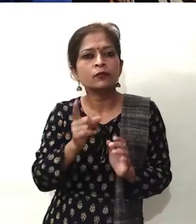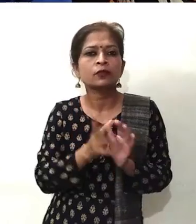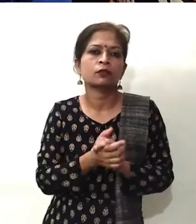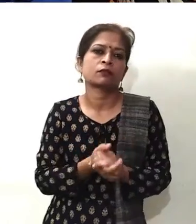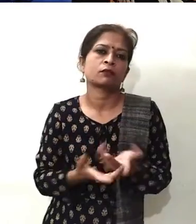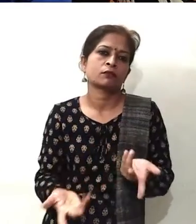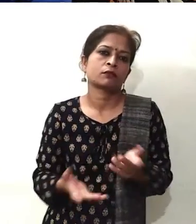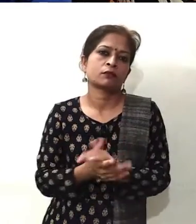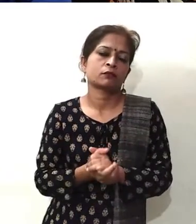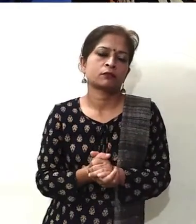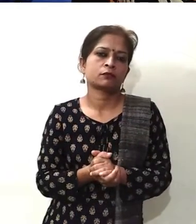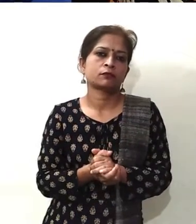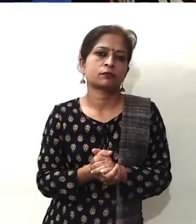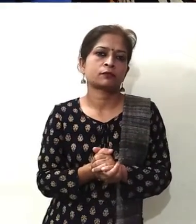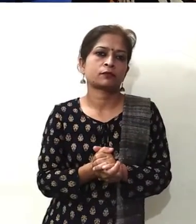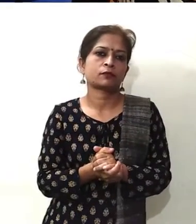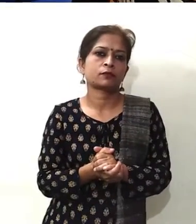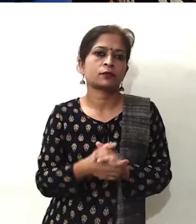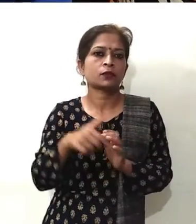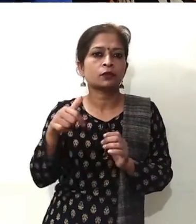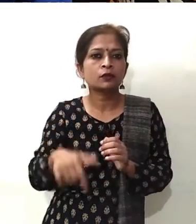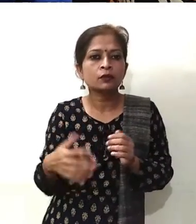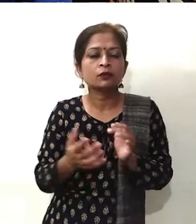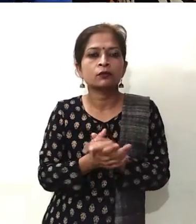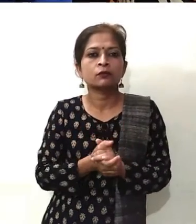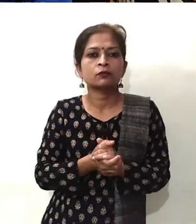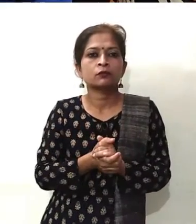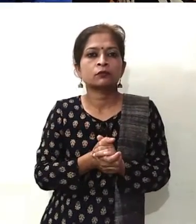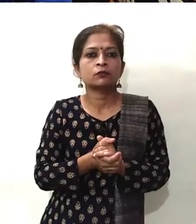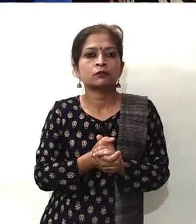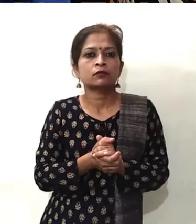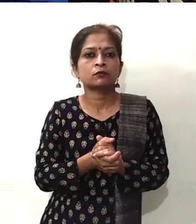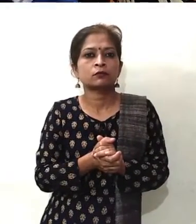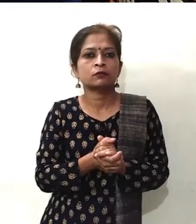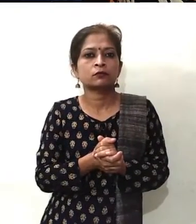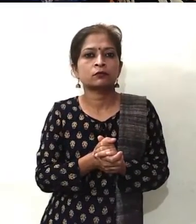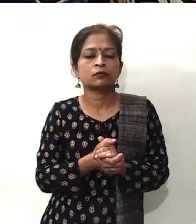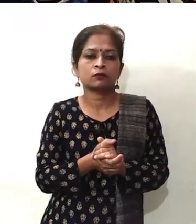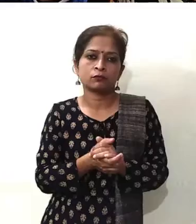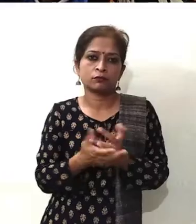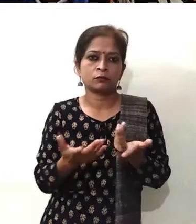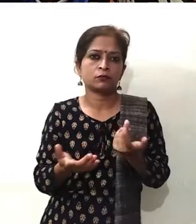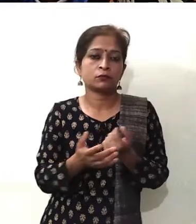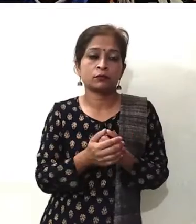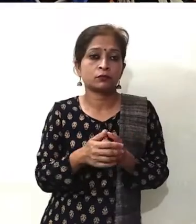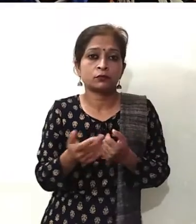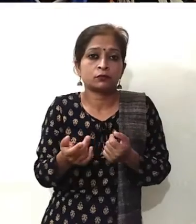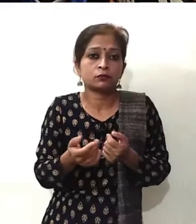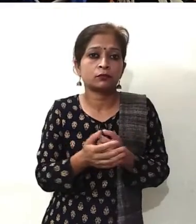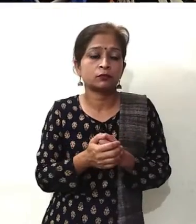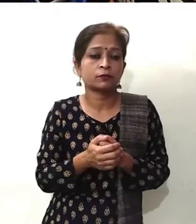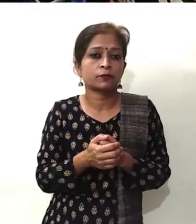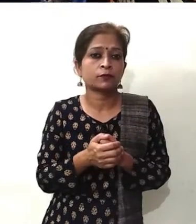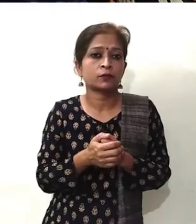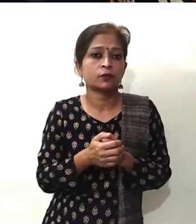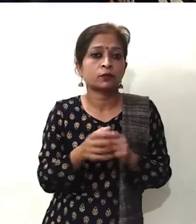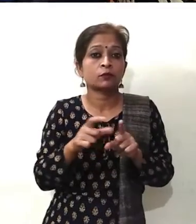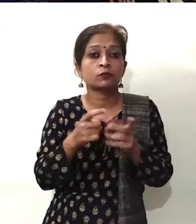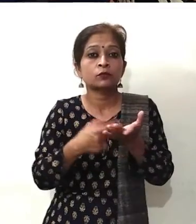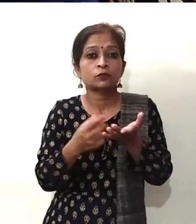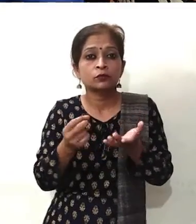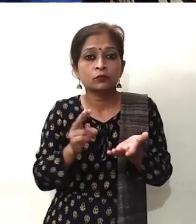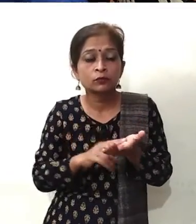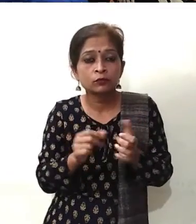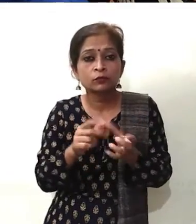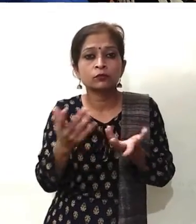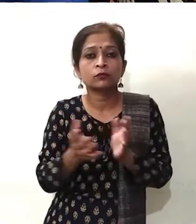जाएंगे। तो आचार्य ने सीखा किससे तू? तो एकलव्य ने बोला आप। तो